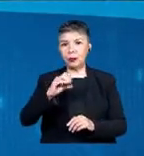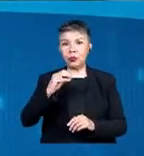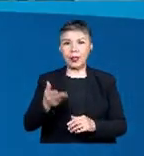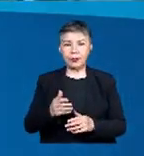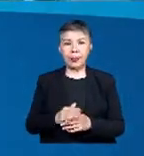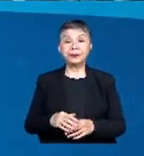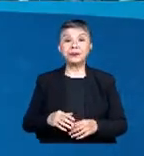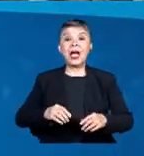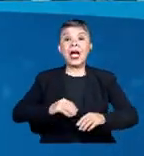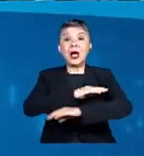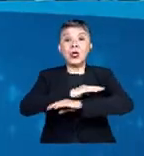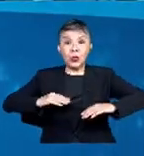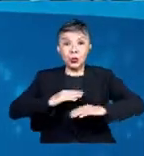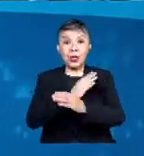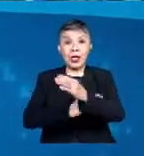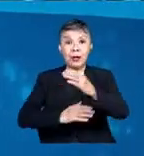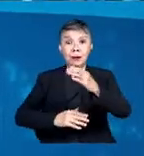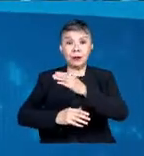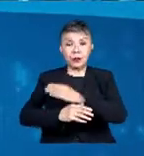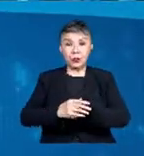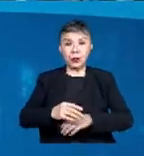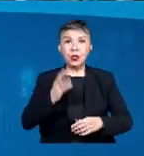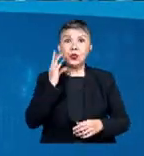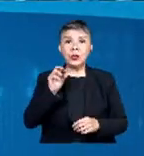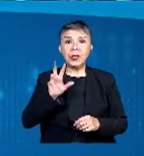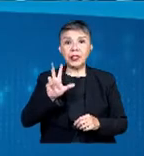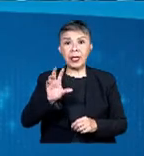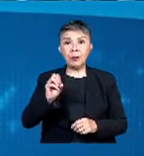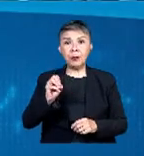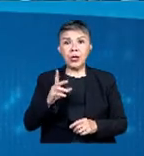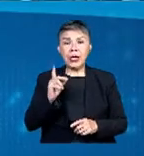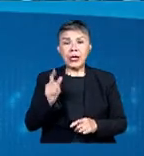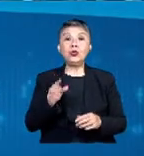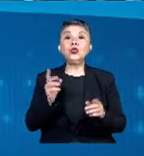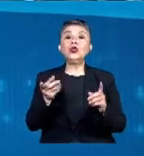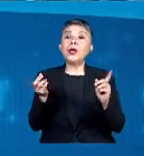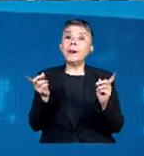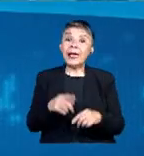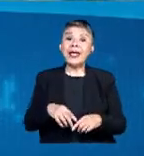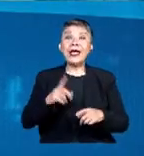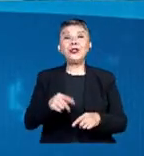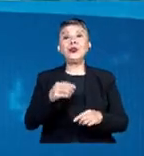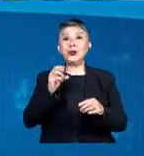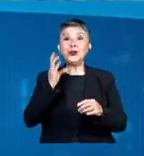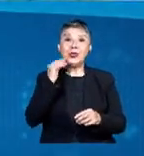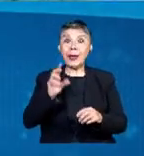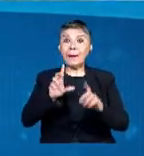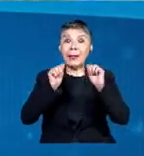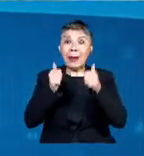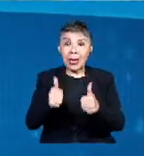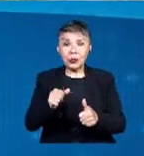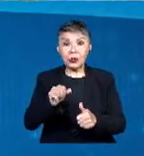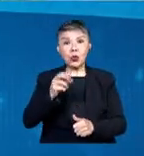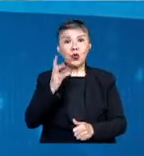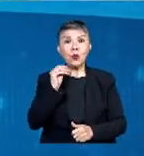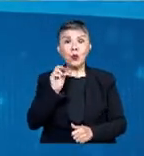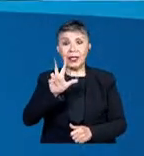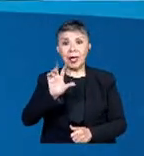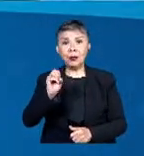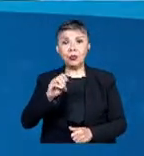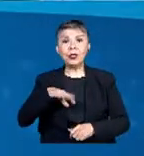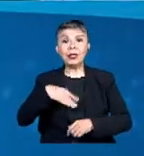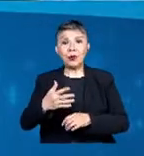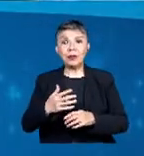Penyandang disabilitas di usia umur 30 tahun itu malah usia matang. Ketika mereka sudah